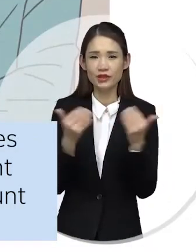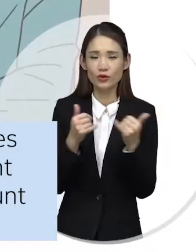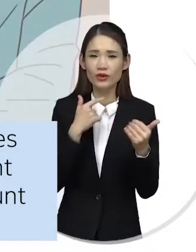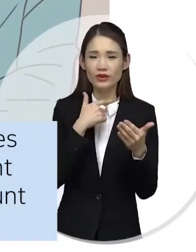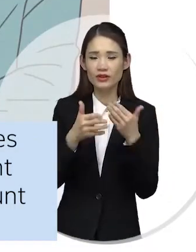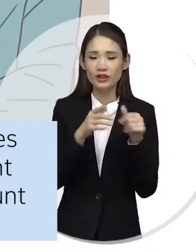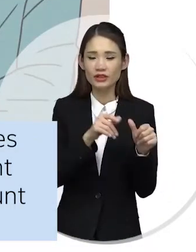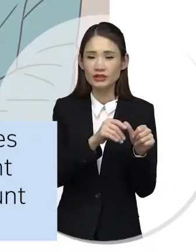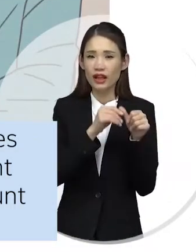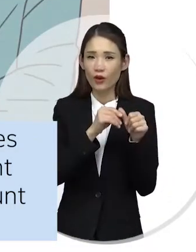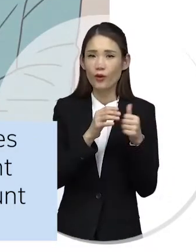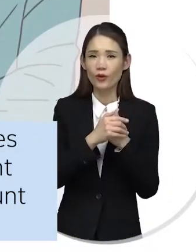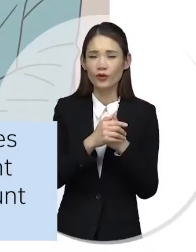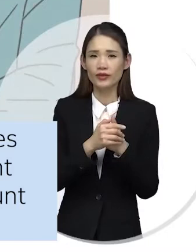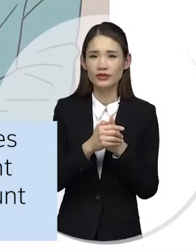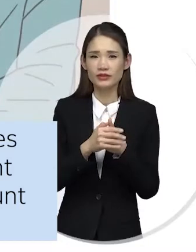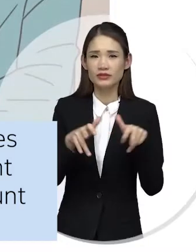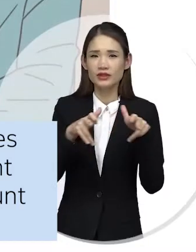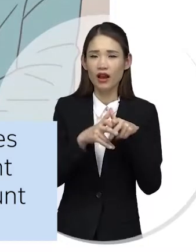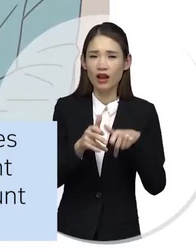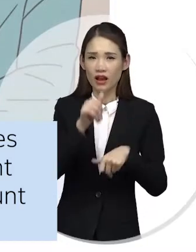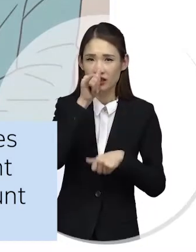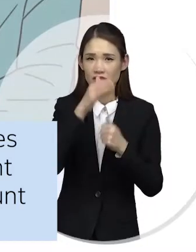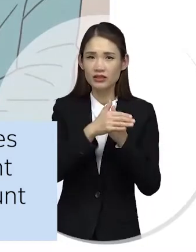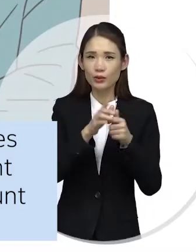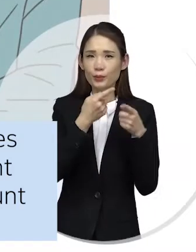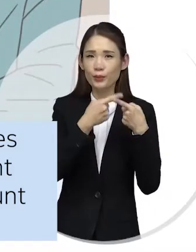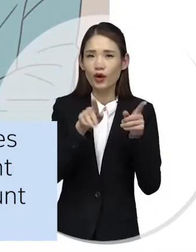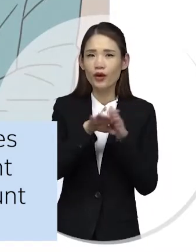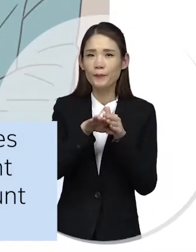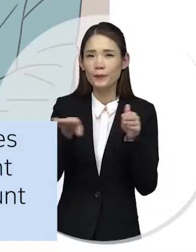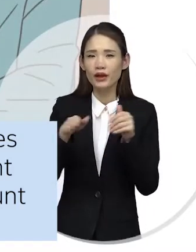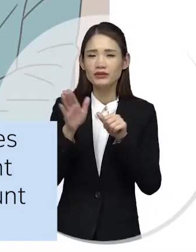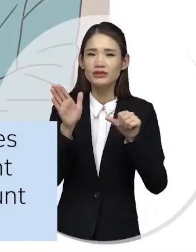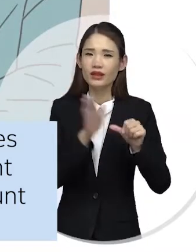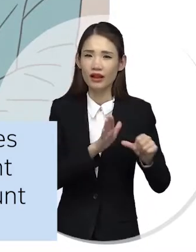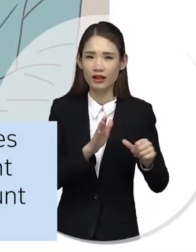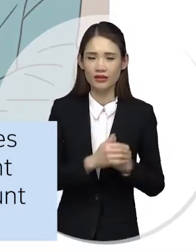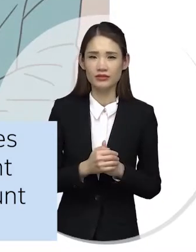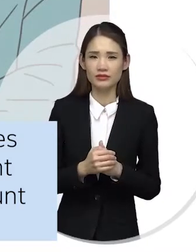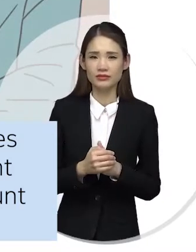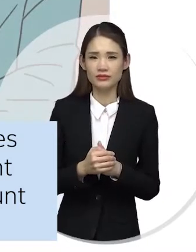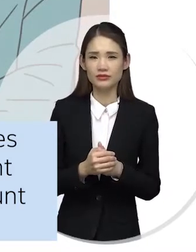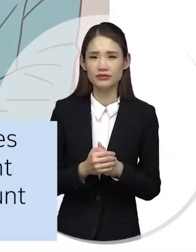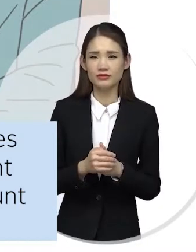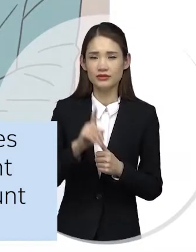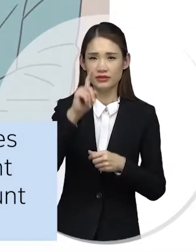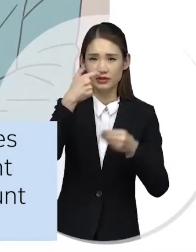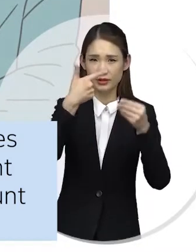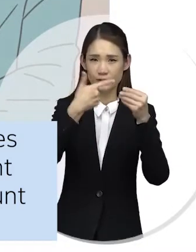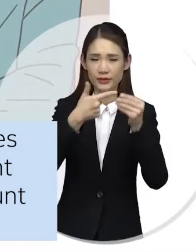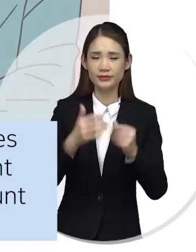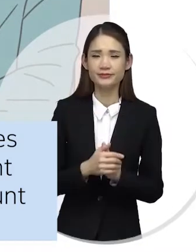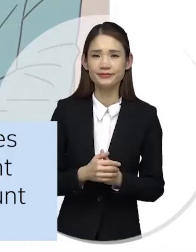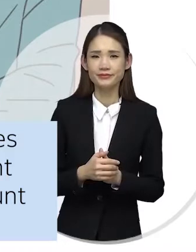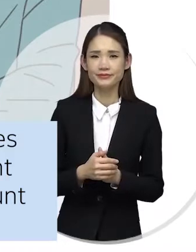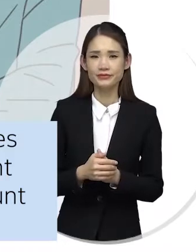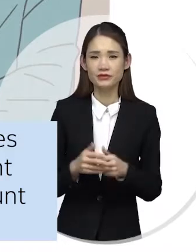직원을 채용하는 과정에서 장애라는 이유로 평가에 배제되거나 탈락시키는 경우.